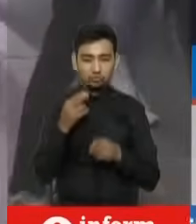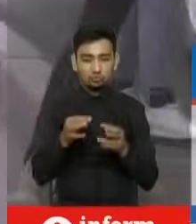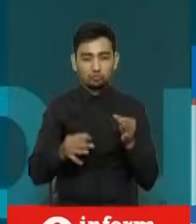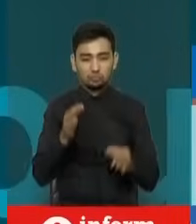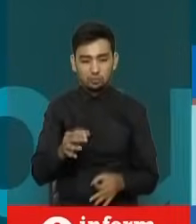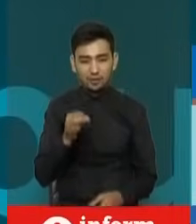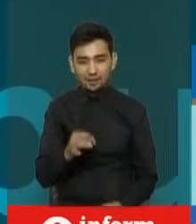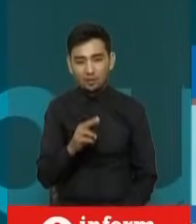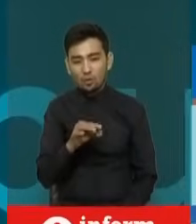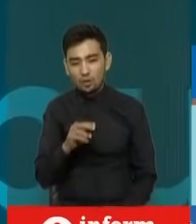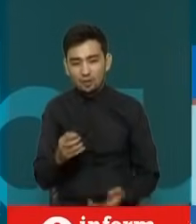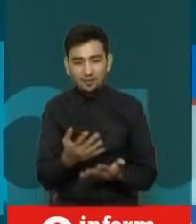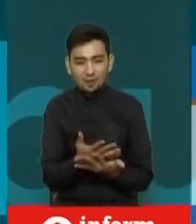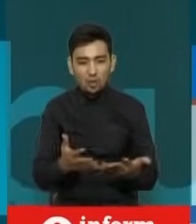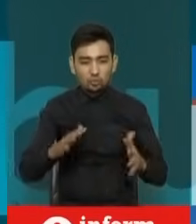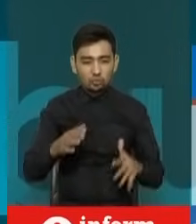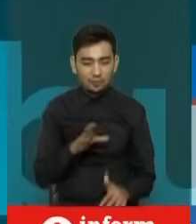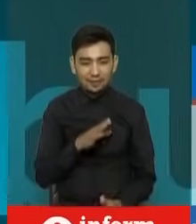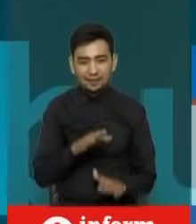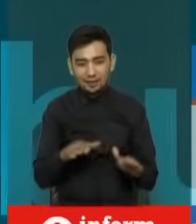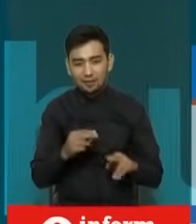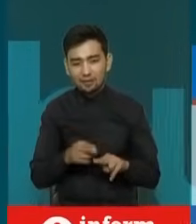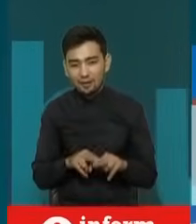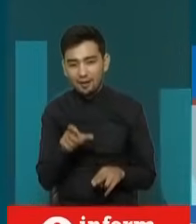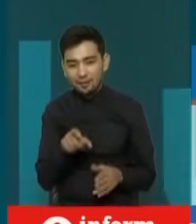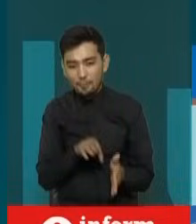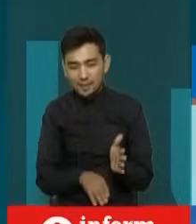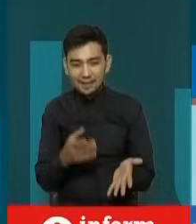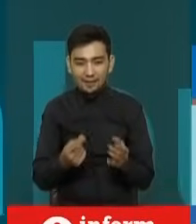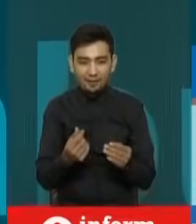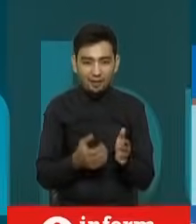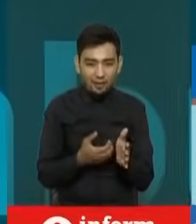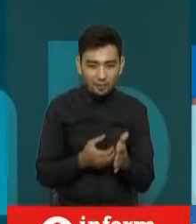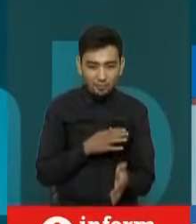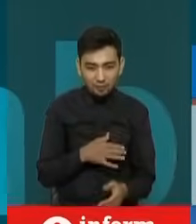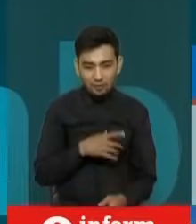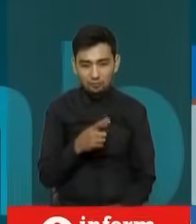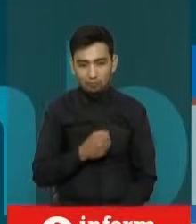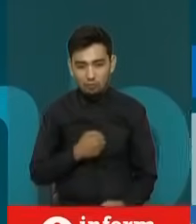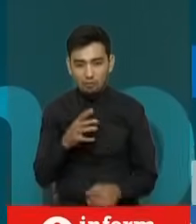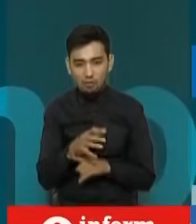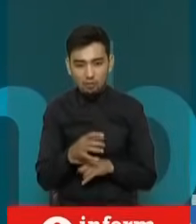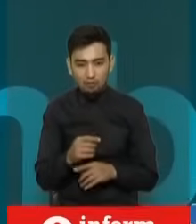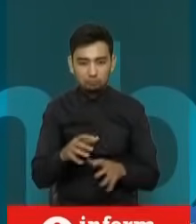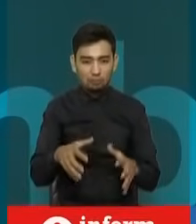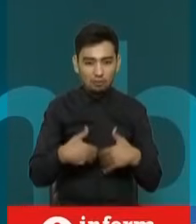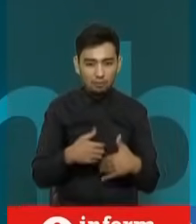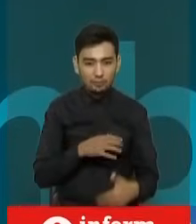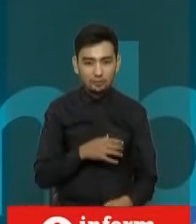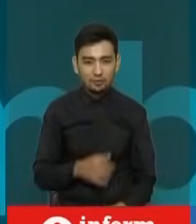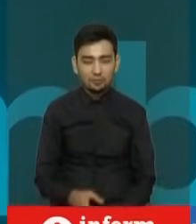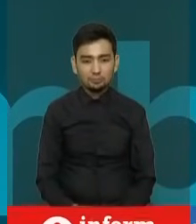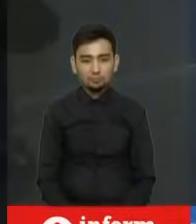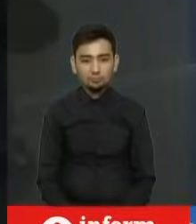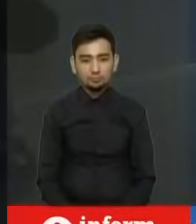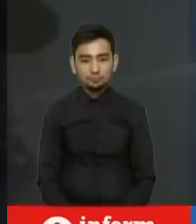контролеры встречают несколько случаев, когда дети едут или без карт, или с недостаточным балансом на счету. Людмила Батюшкина, Ирина